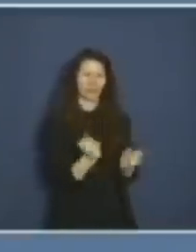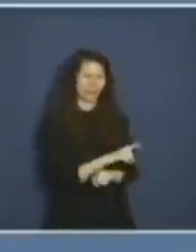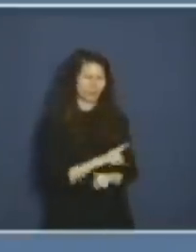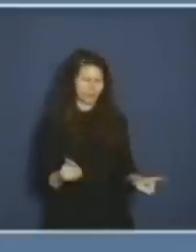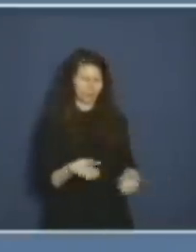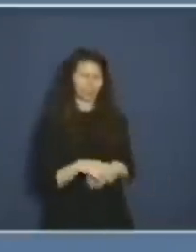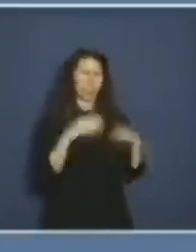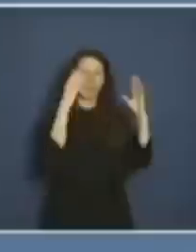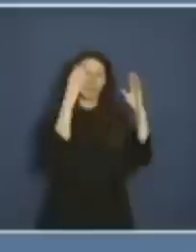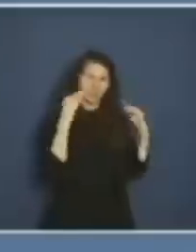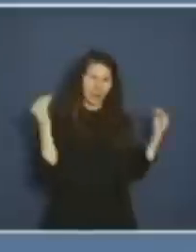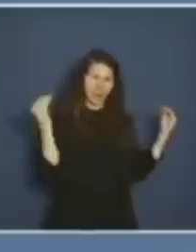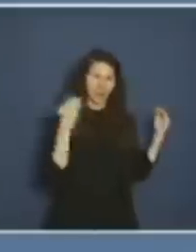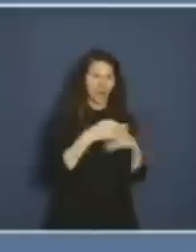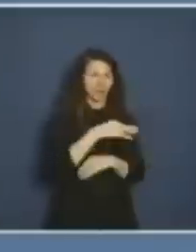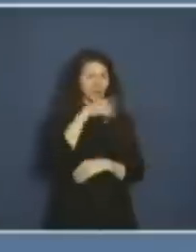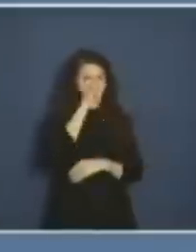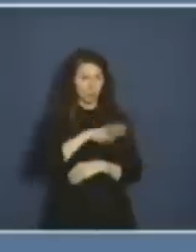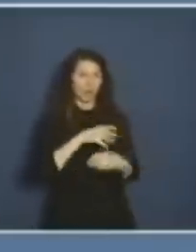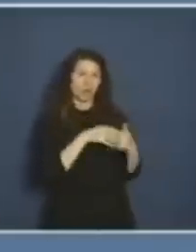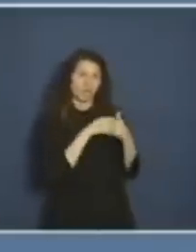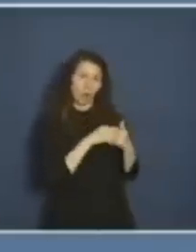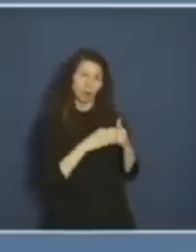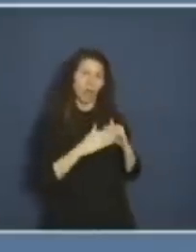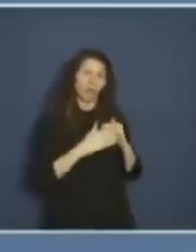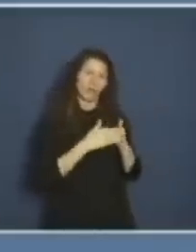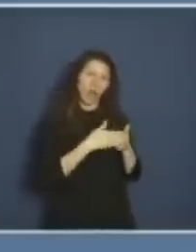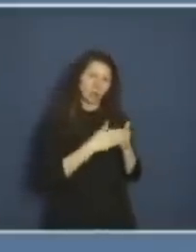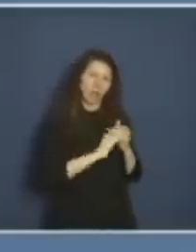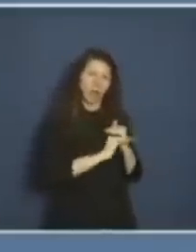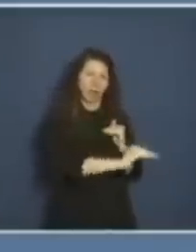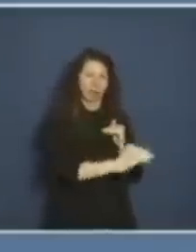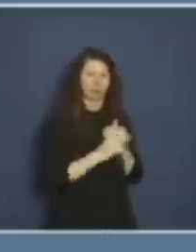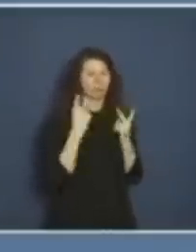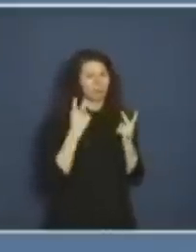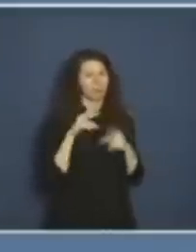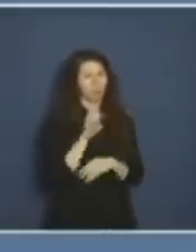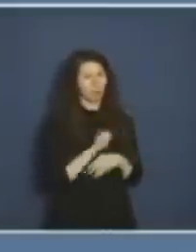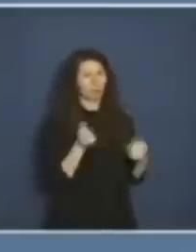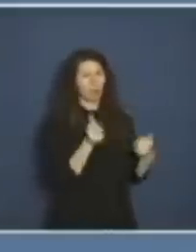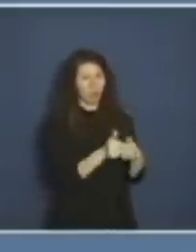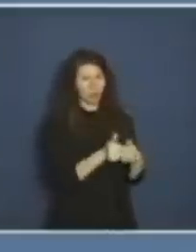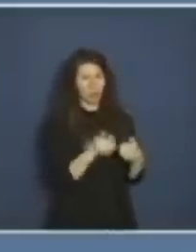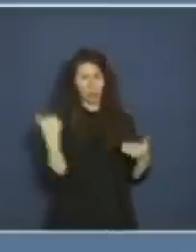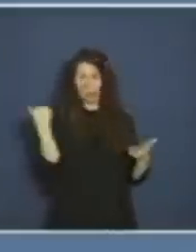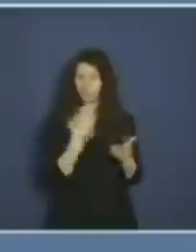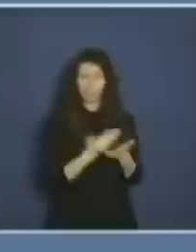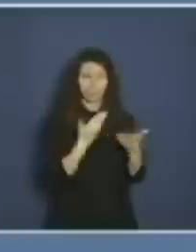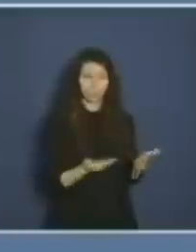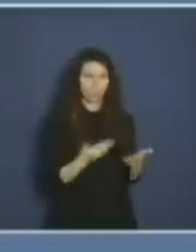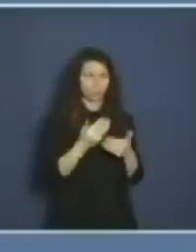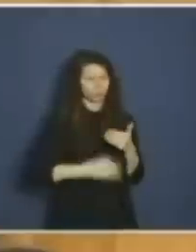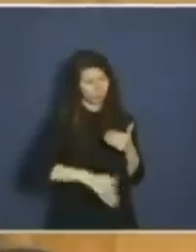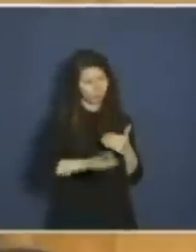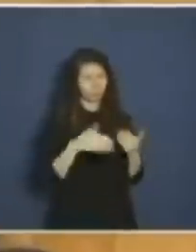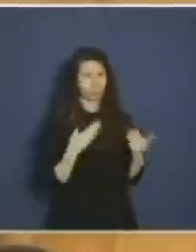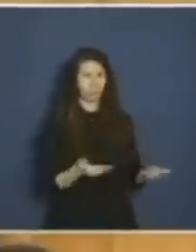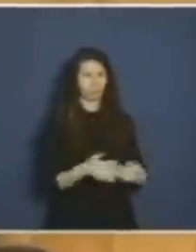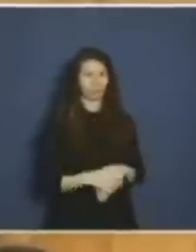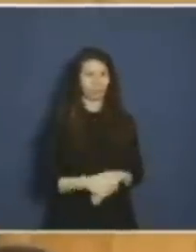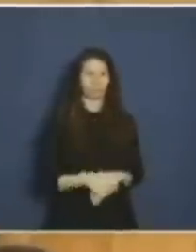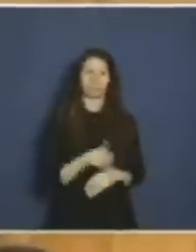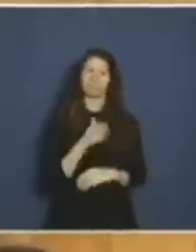für Deutschland Freund, Nachbar und wichtiger europäischer Partner. Und so war es und so wird es sein. Und können Sie noch einen Satz